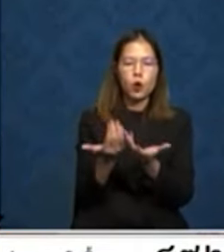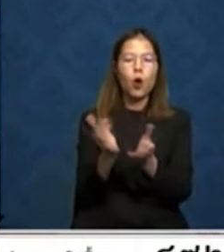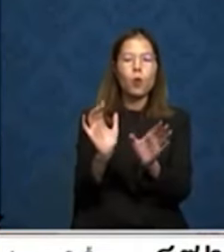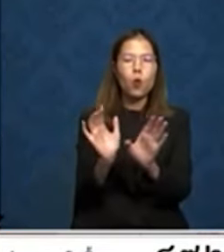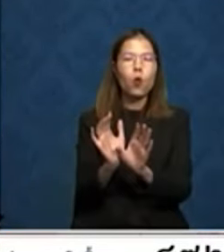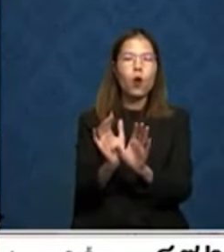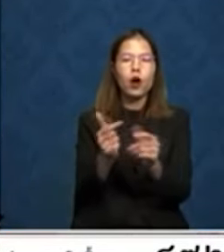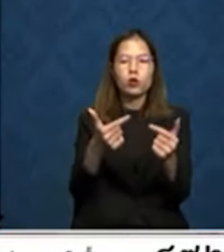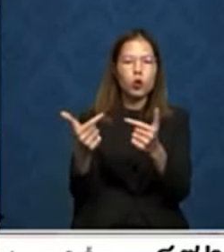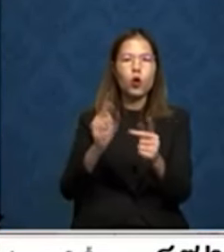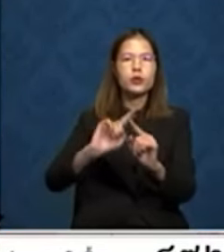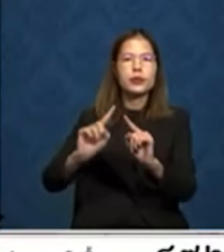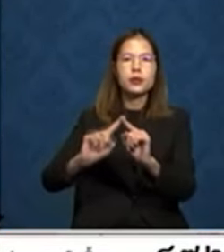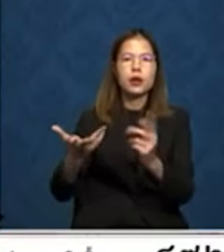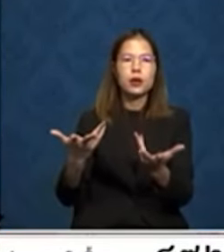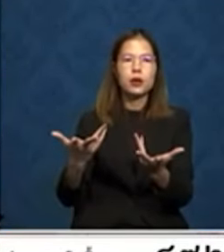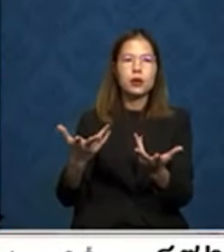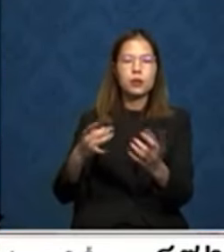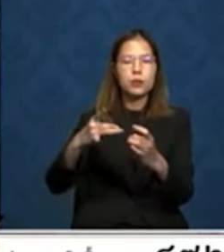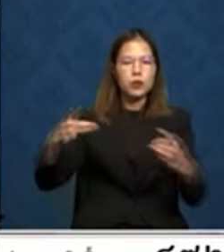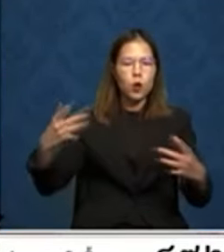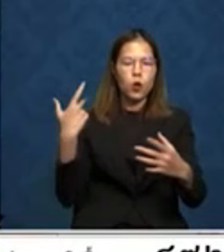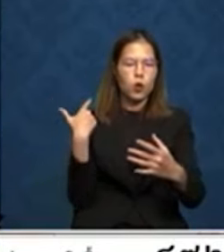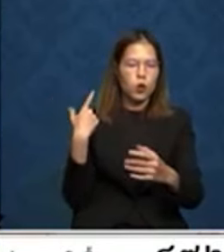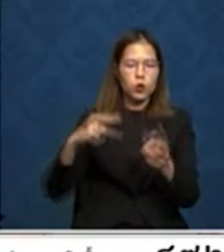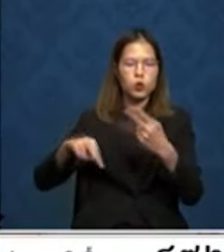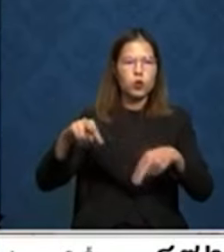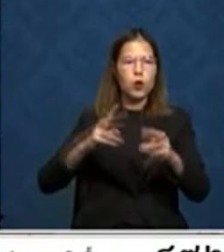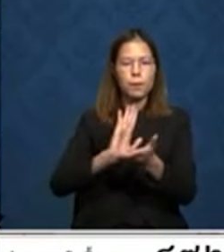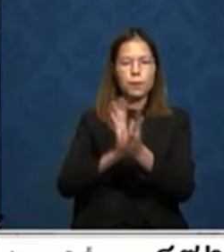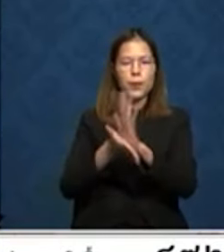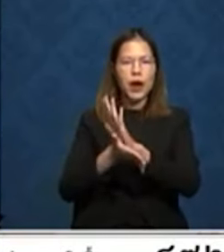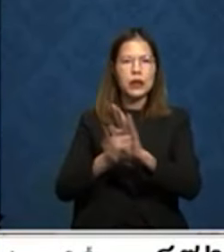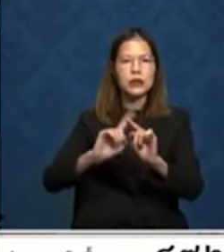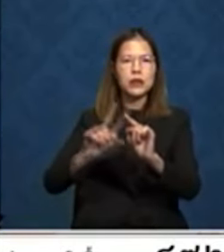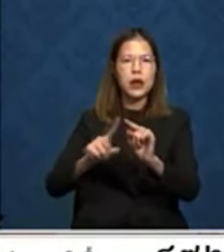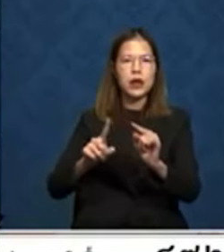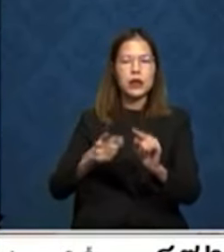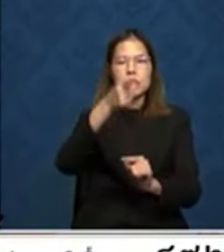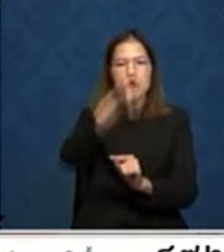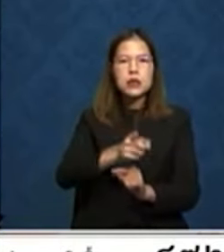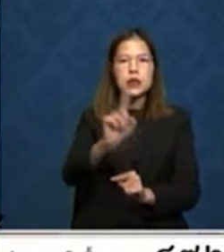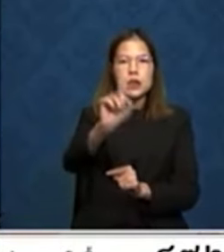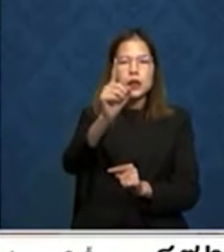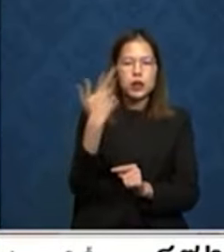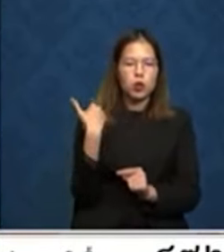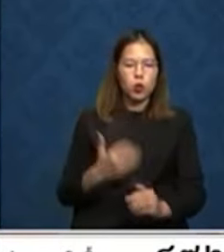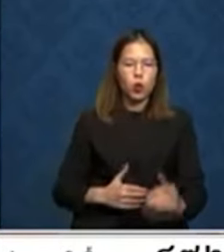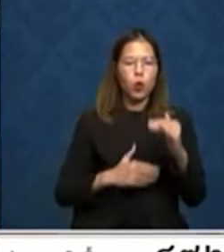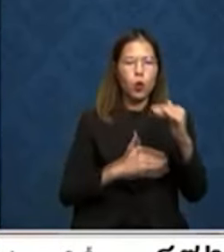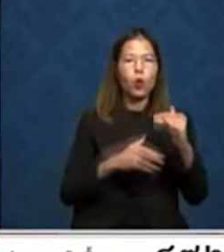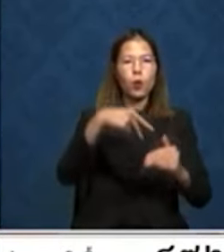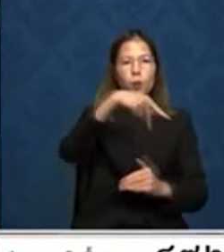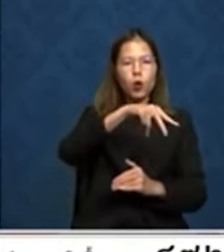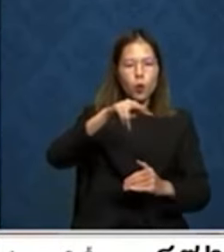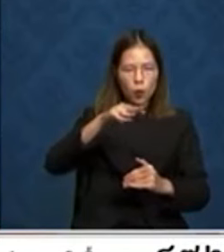ขึ้นทำให้ในครอบครัวเนี่ยมีการปกครองที่เปลี่ยนไปแต่ว่าจริงๆแล้วนะคะการที่มีหลักประกันพรบด้วย